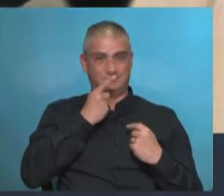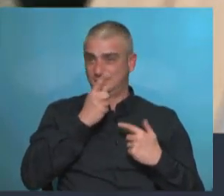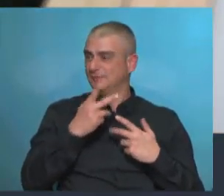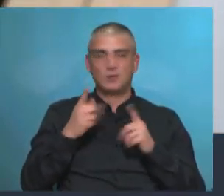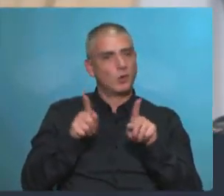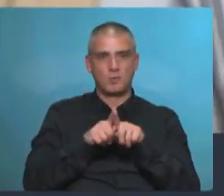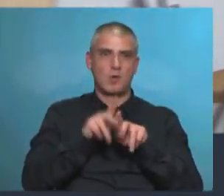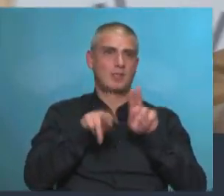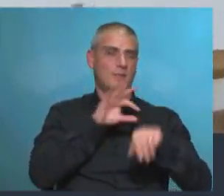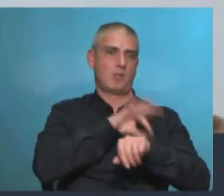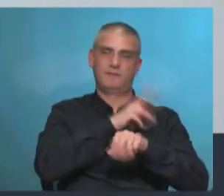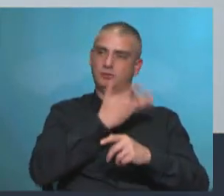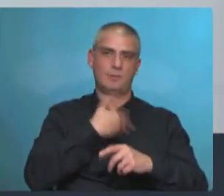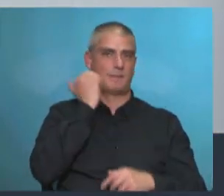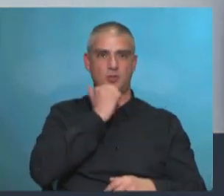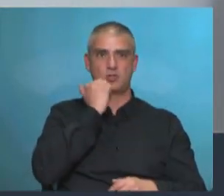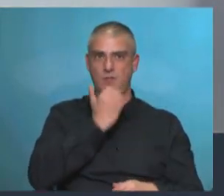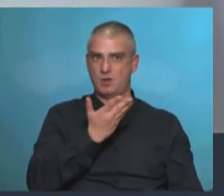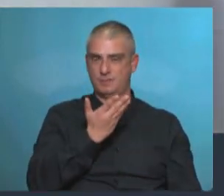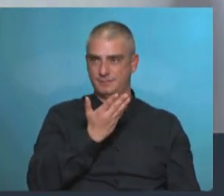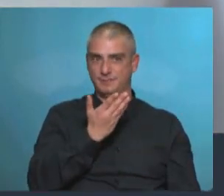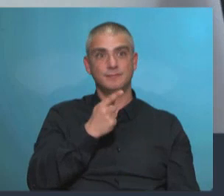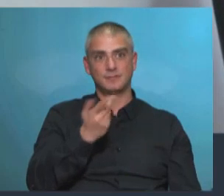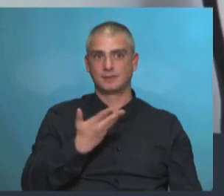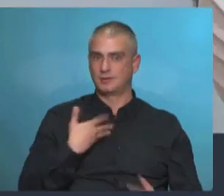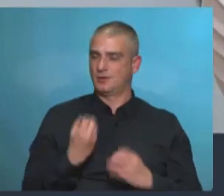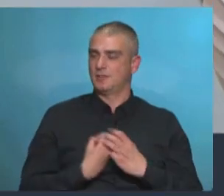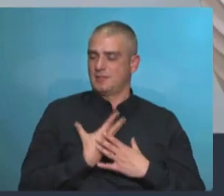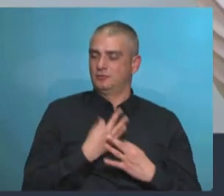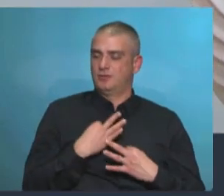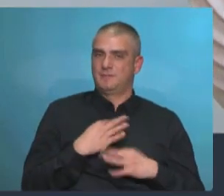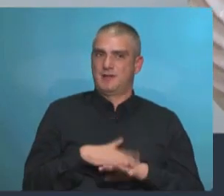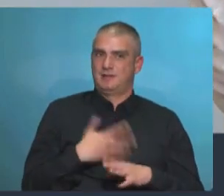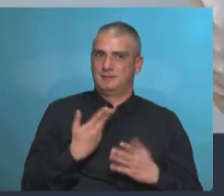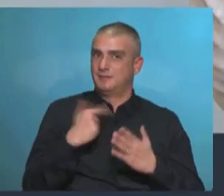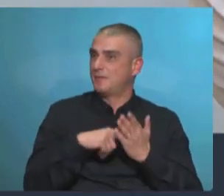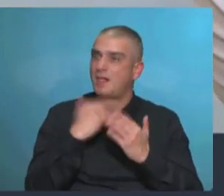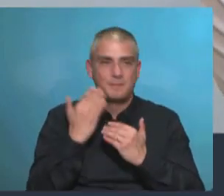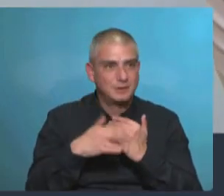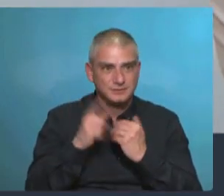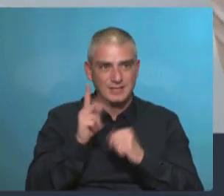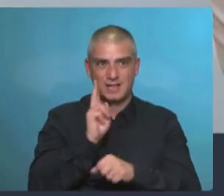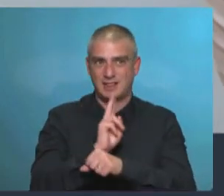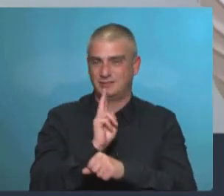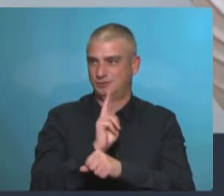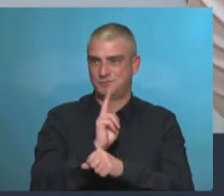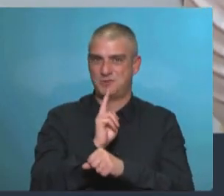מהטיפול הרפואי שהיא מקבלת ביום יום. אתה עושה משהו לנשמה, כי בסופו של דבר אתה צריך לשמור עליה.